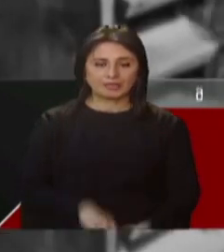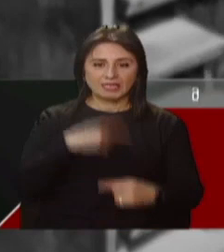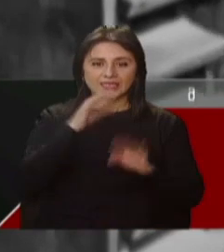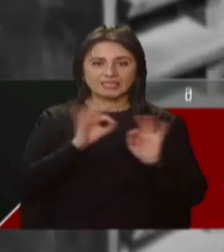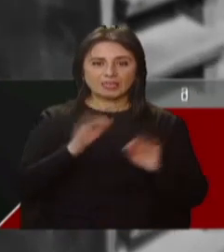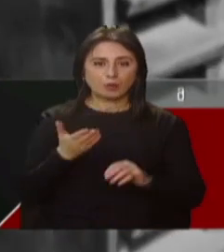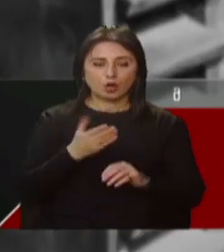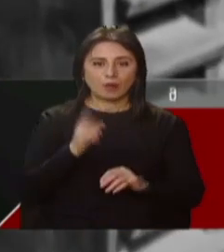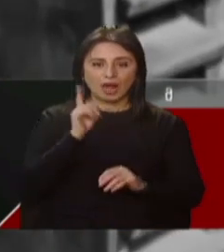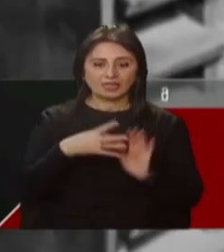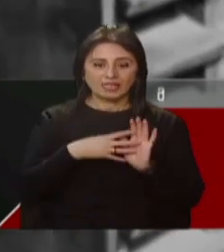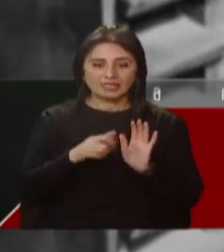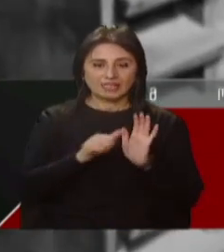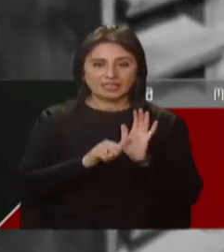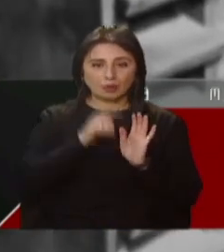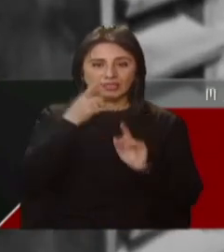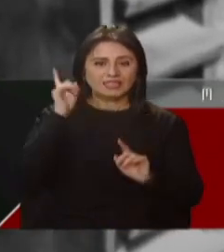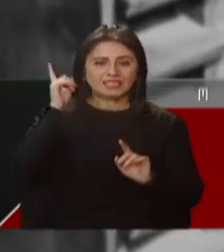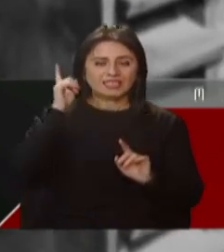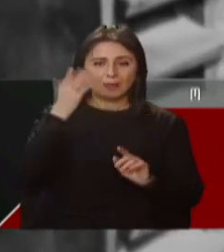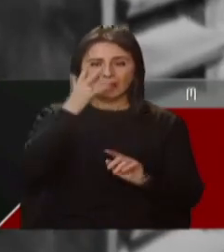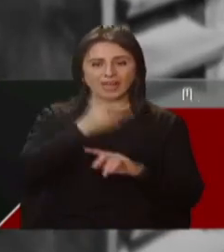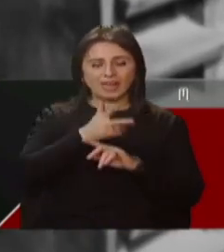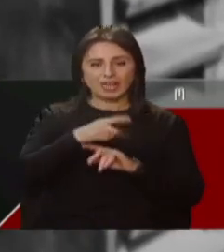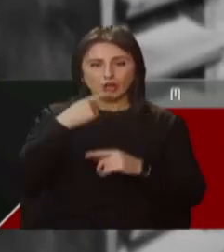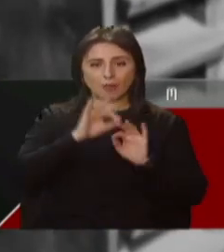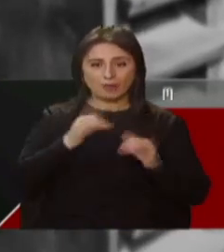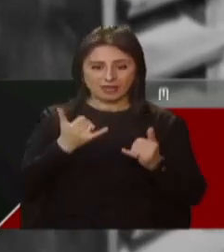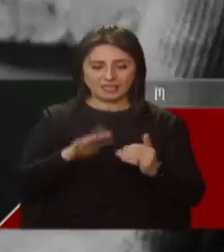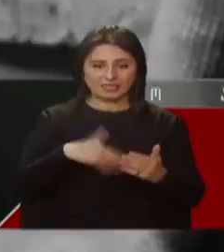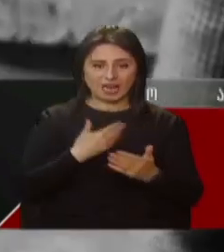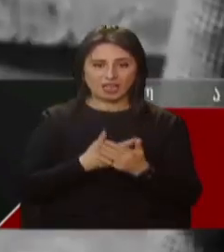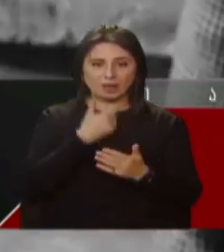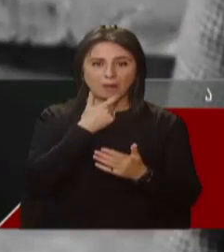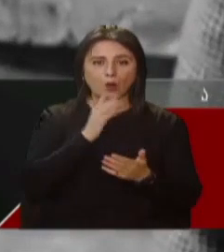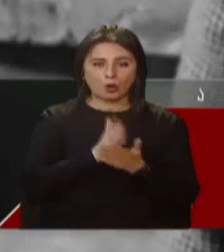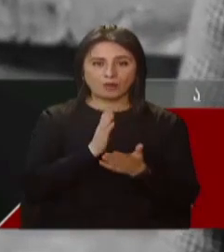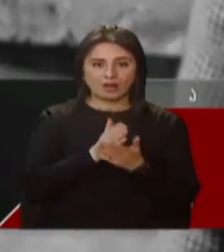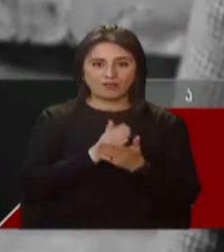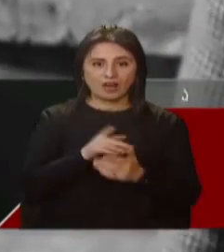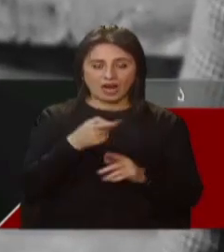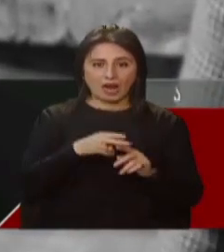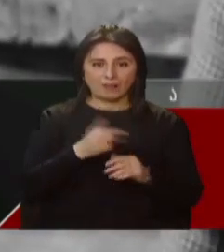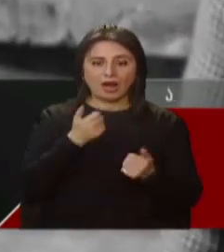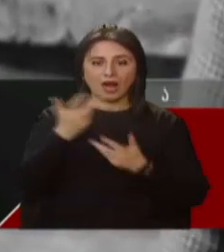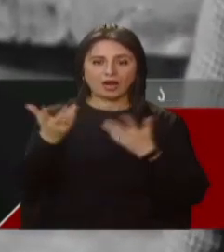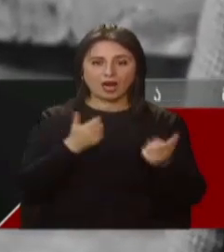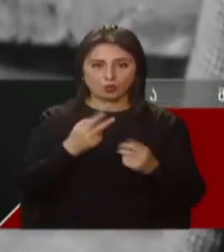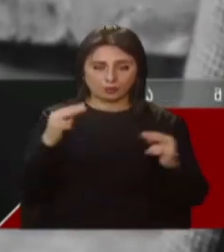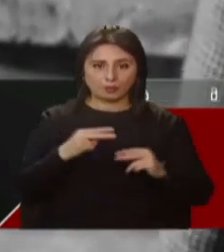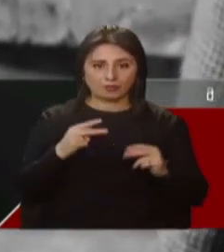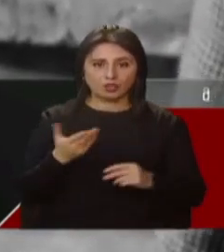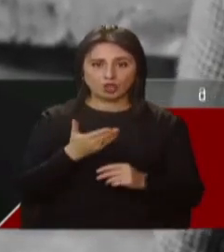სათქმელს, რომელსაც 1960-იანი წლებიდან ფილმები დაამბობდა, დღესაც აქტიური მაყურებელი ხავს. ამას მათი რაოდენობაც